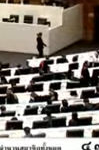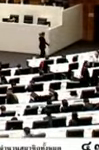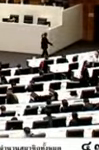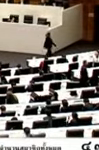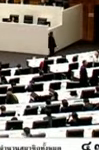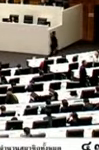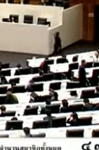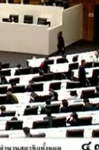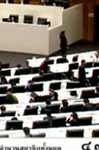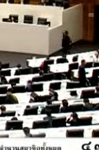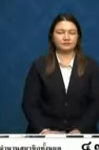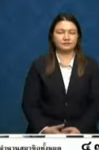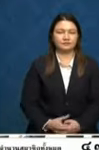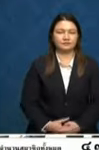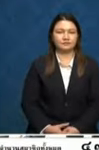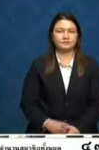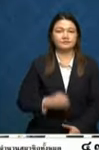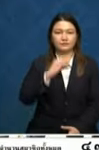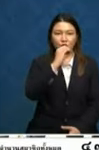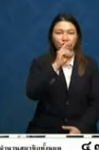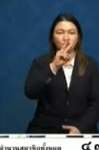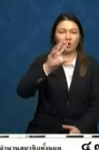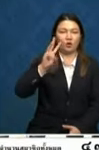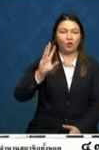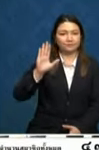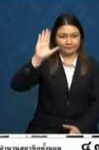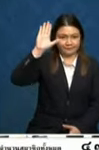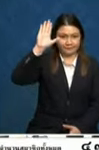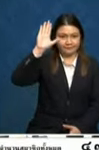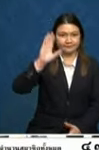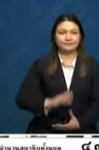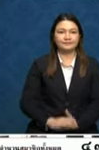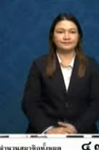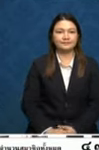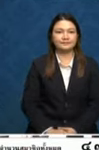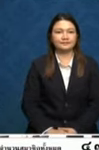ขอแสดงตนครับ 026แสดงตนนะครับ